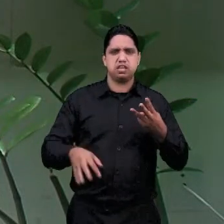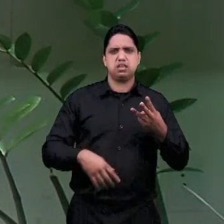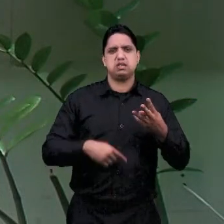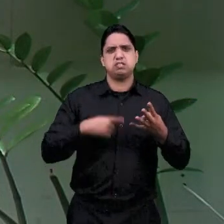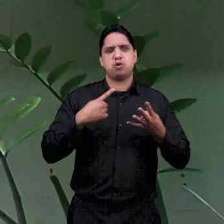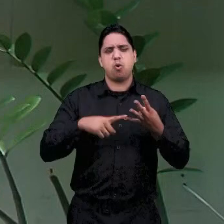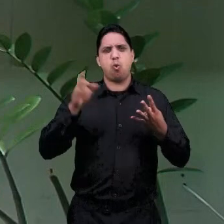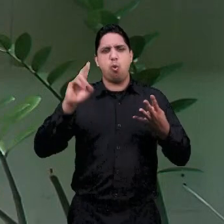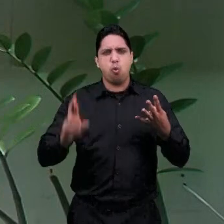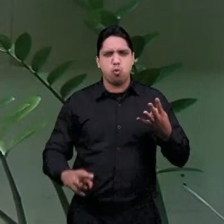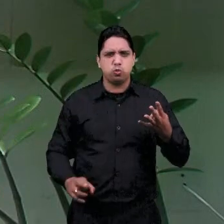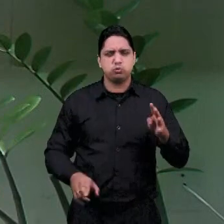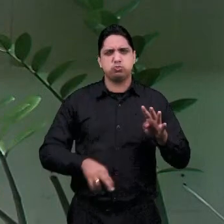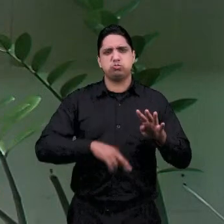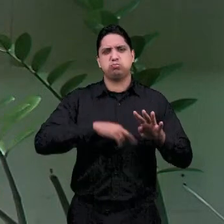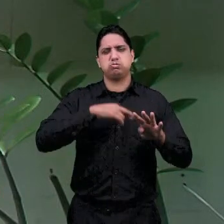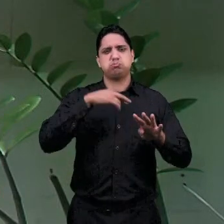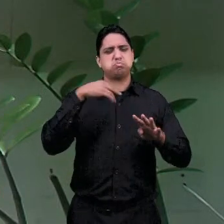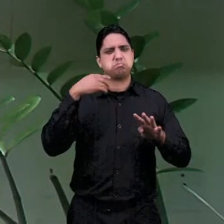russe.